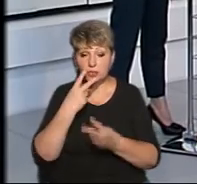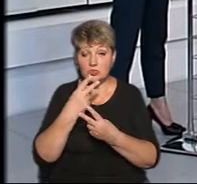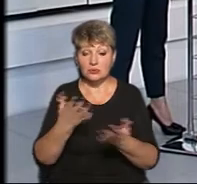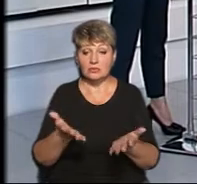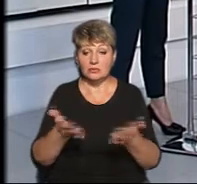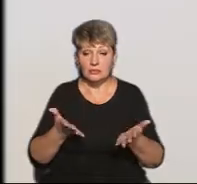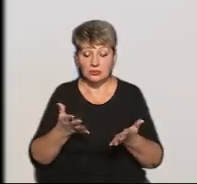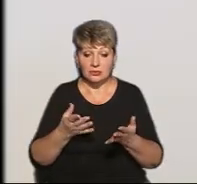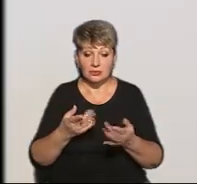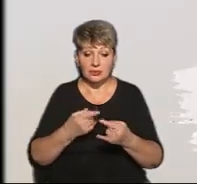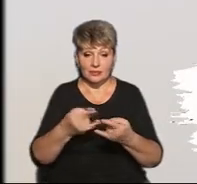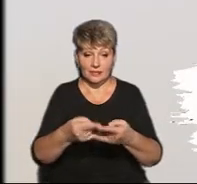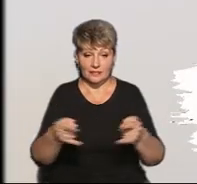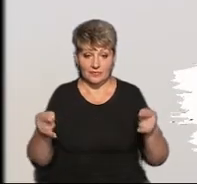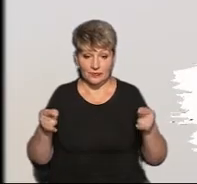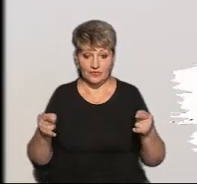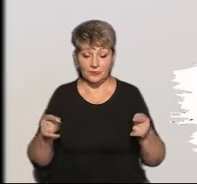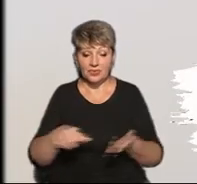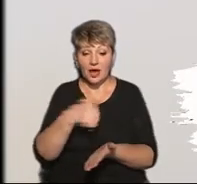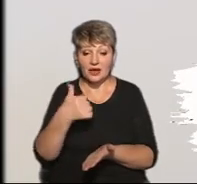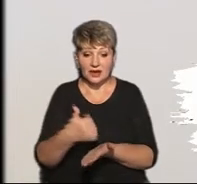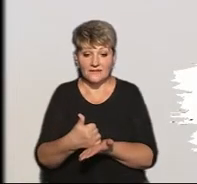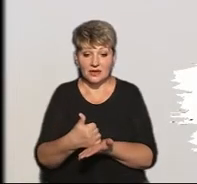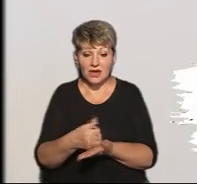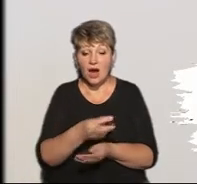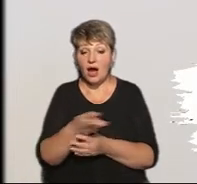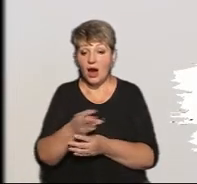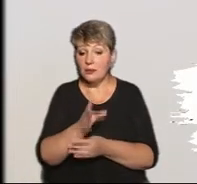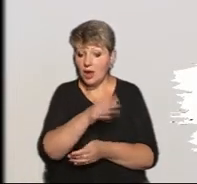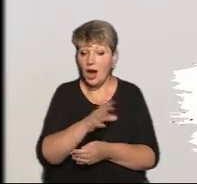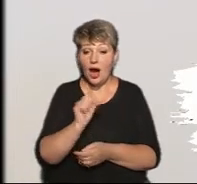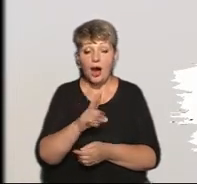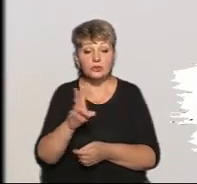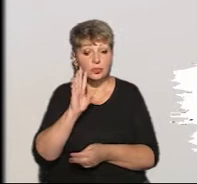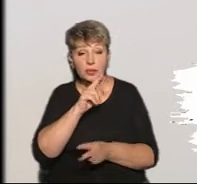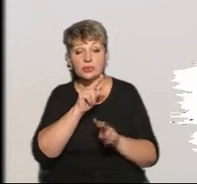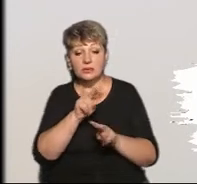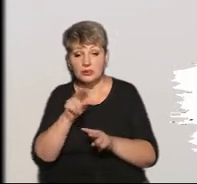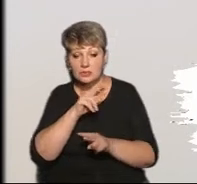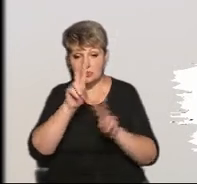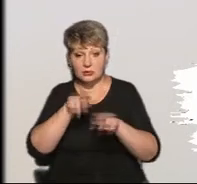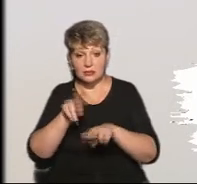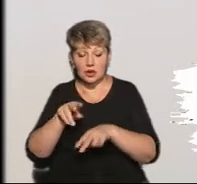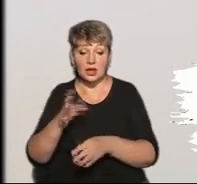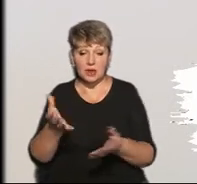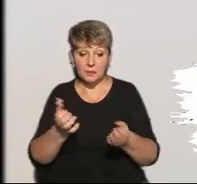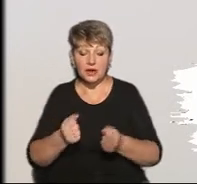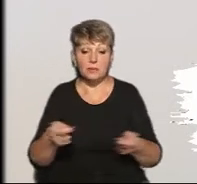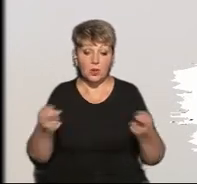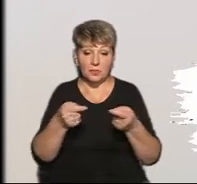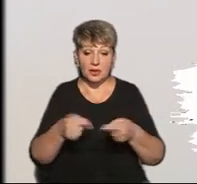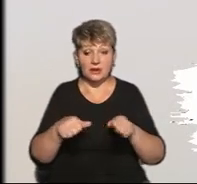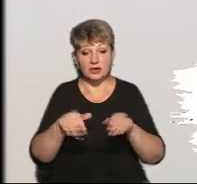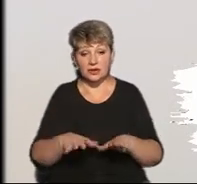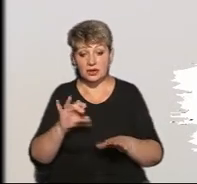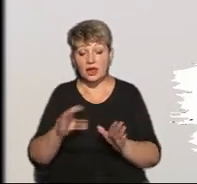відображатись, і де буде не головніше ж камера, головніше, щоб їх хтось дивився і на підставі цих даних приймав певні рішення